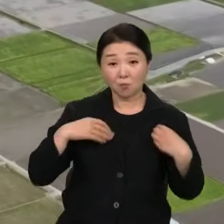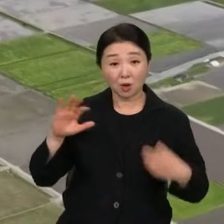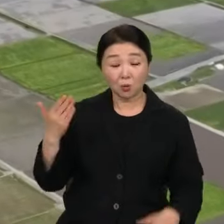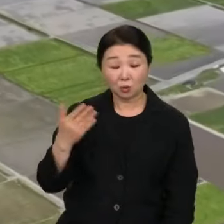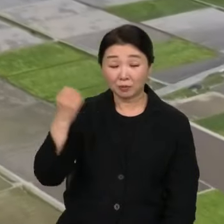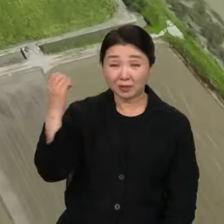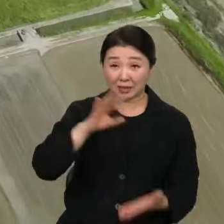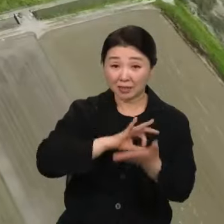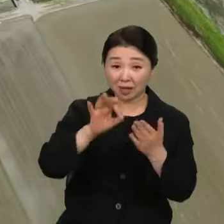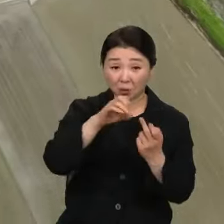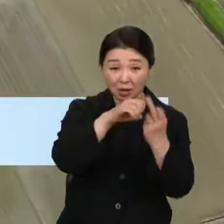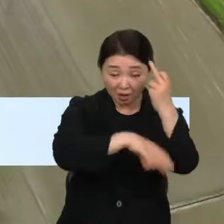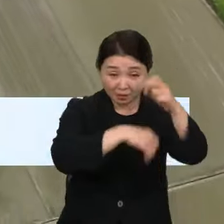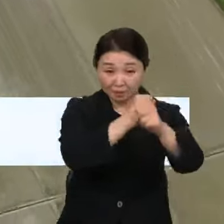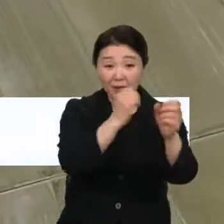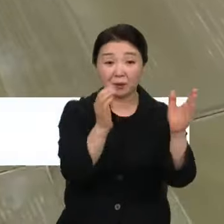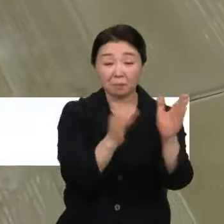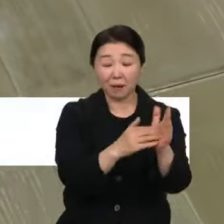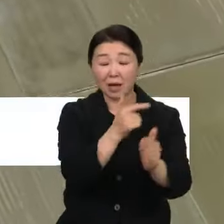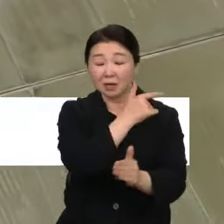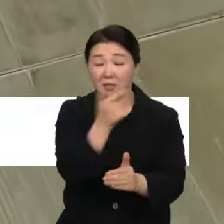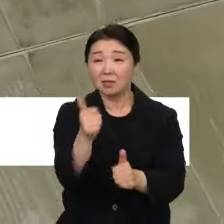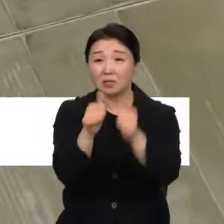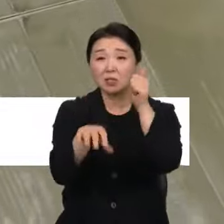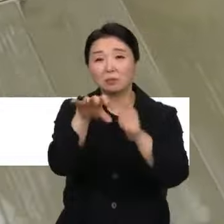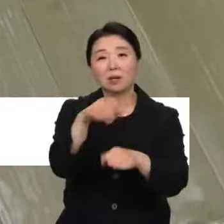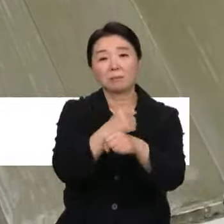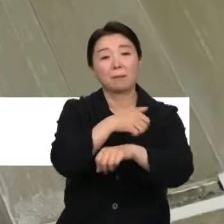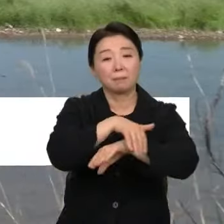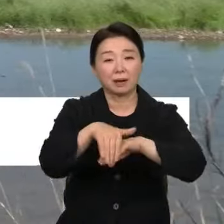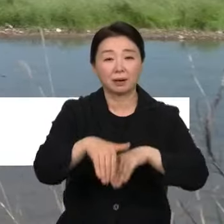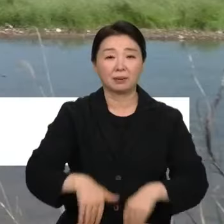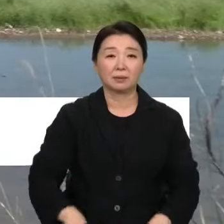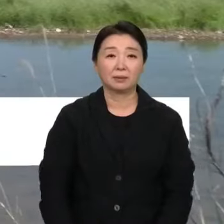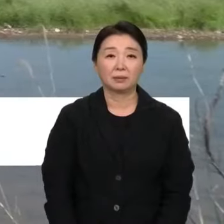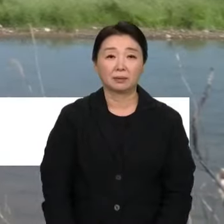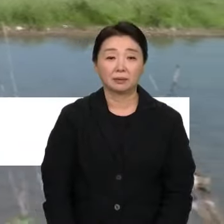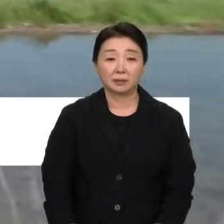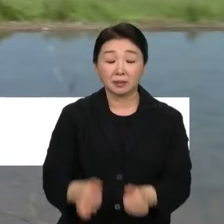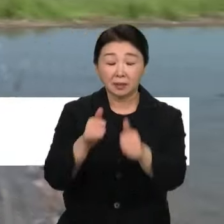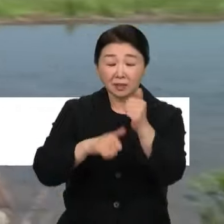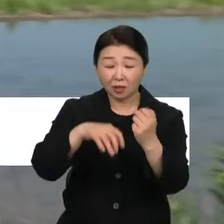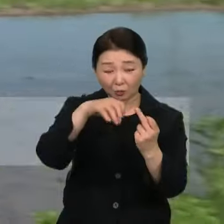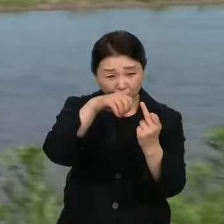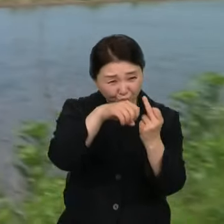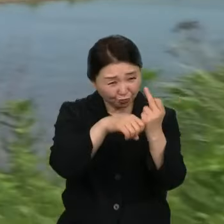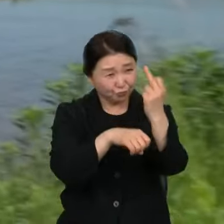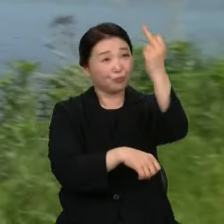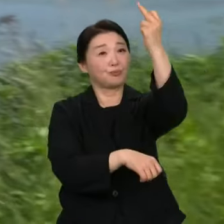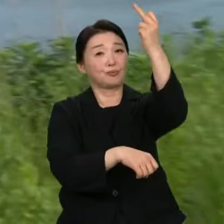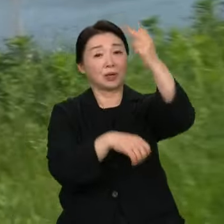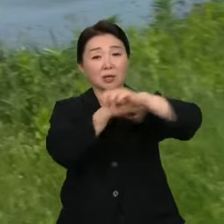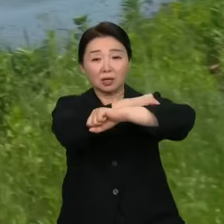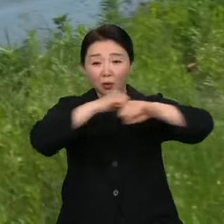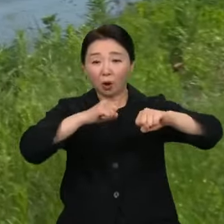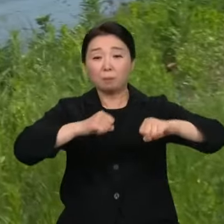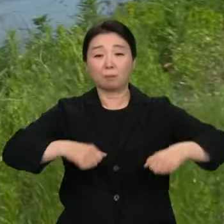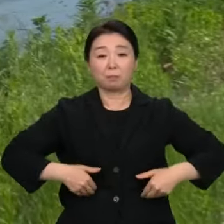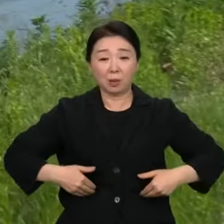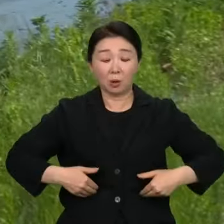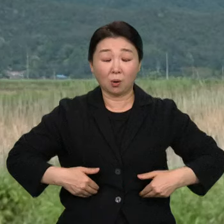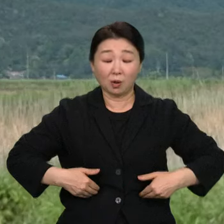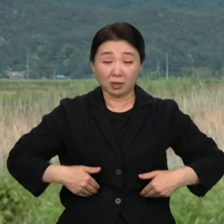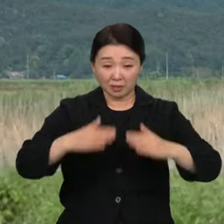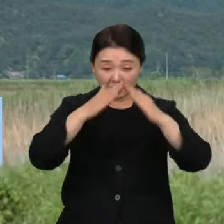재사용 발사체 개발이 가능한 거대 시험장을 추진 중인 것으로 확인됐습니다. 시험 고도가 높아질수록 넓은 부지가 필요한데